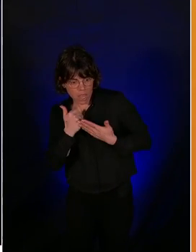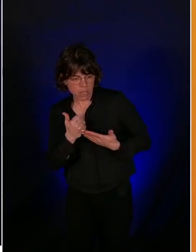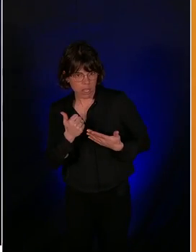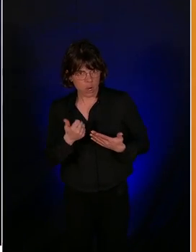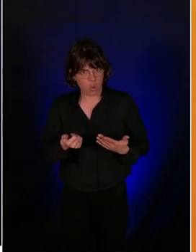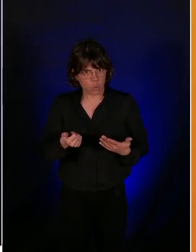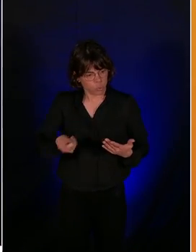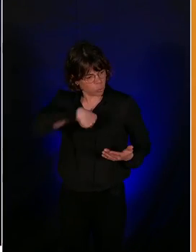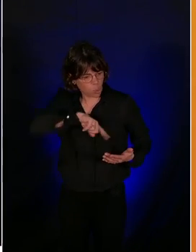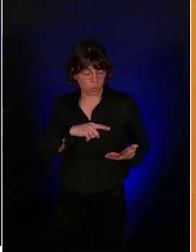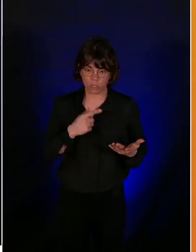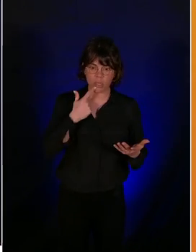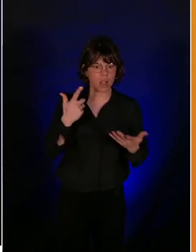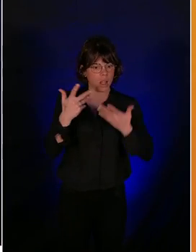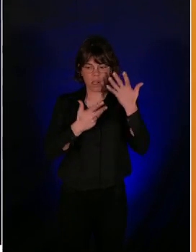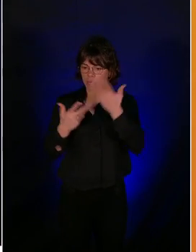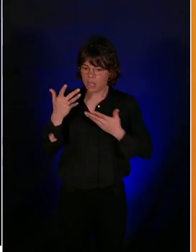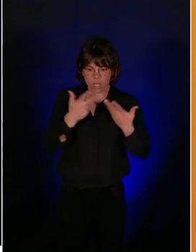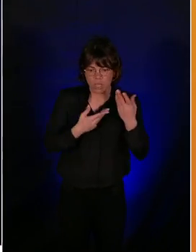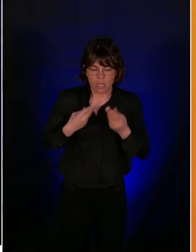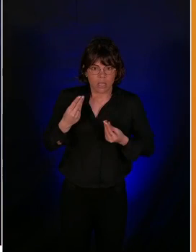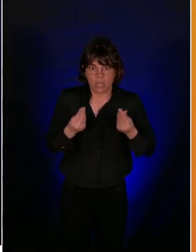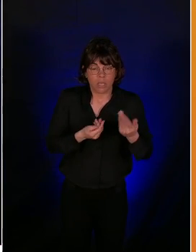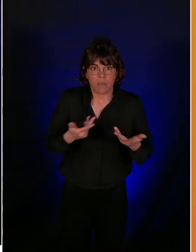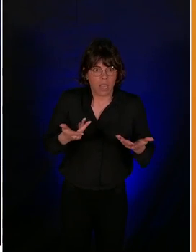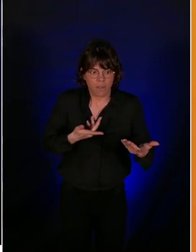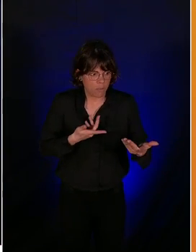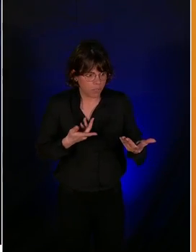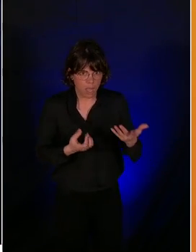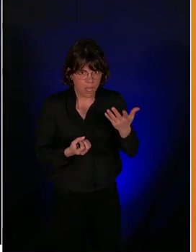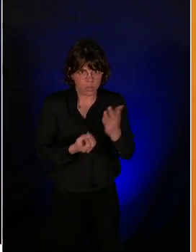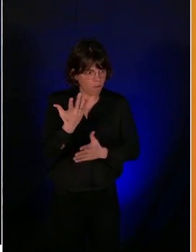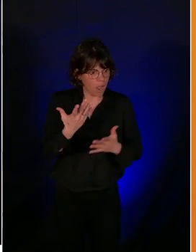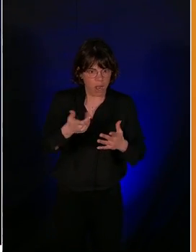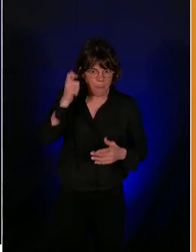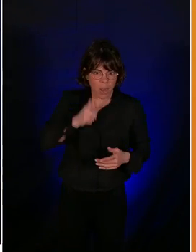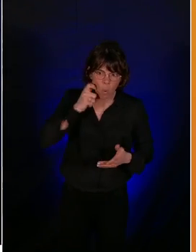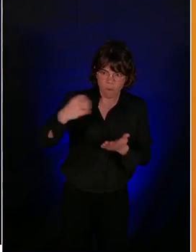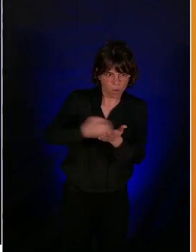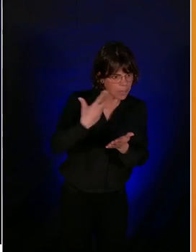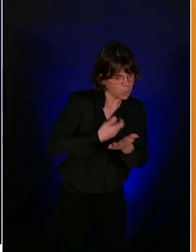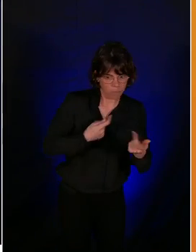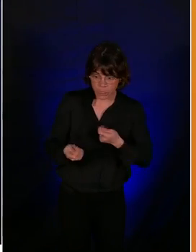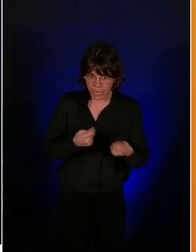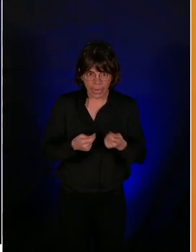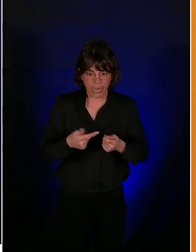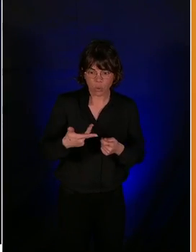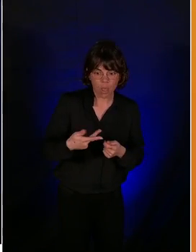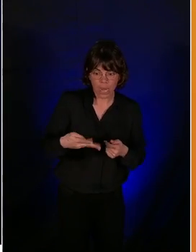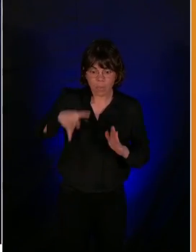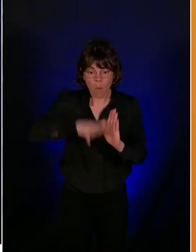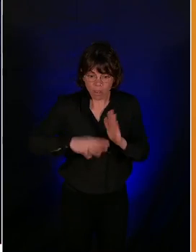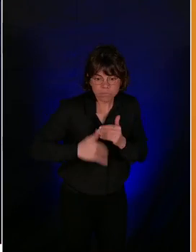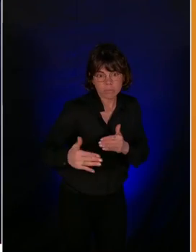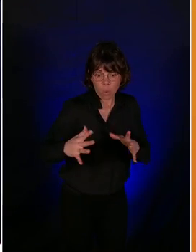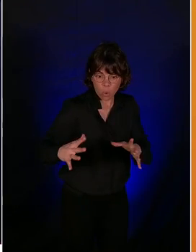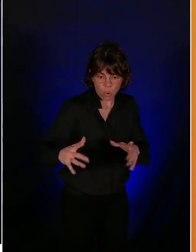qu'on était un peu un peu perdu et il faut gérer avec les nouvelles ordonnances Macron avec 3 à 4 mois pour essayer de sauver son entreprise